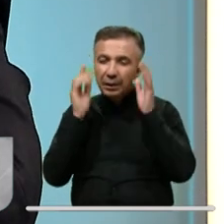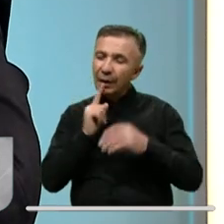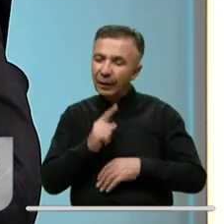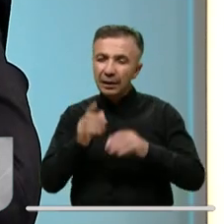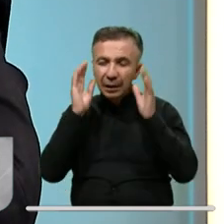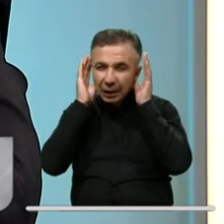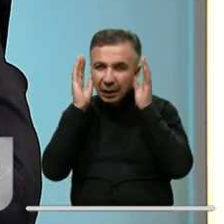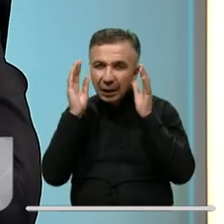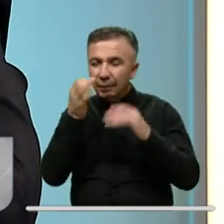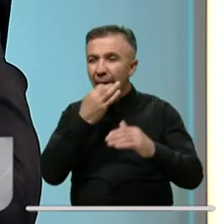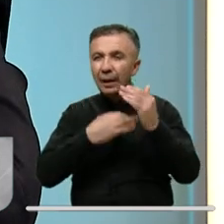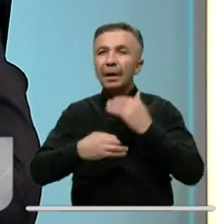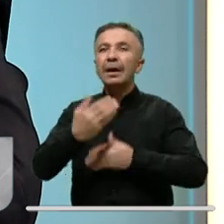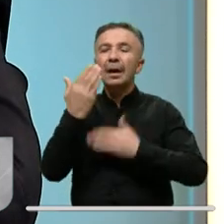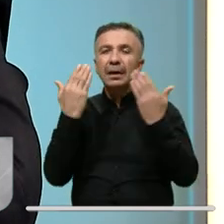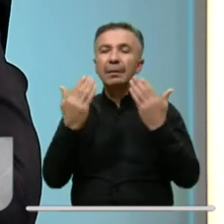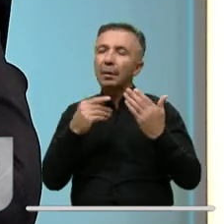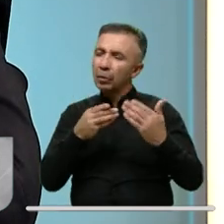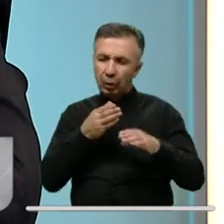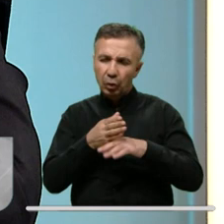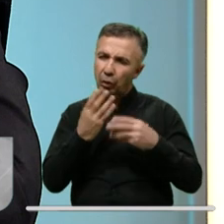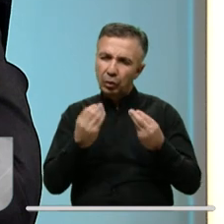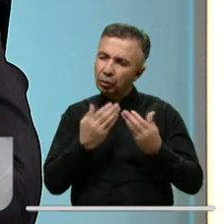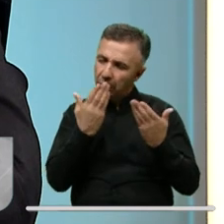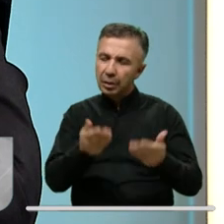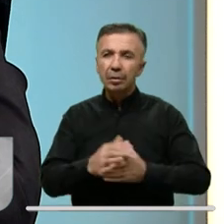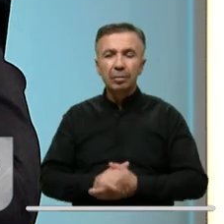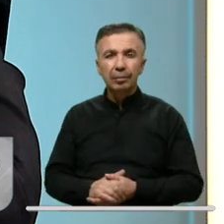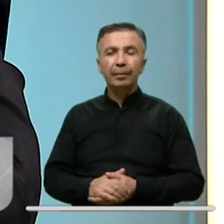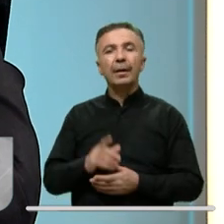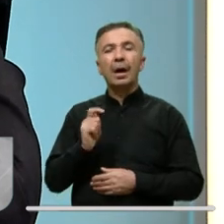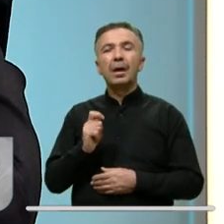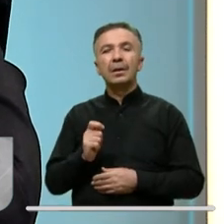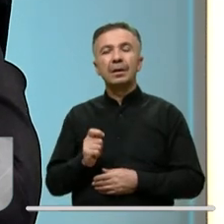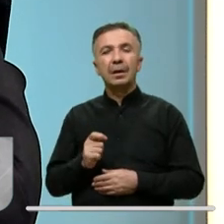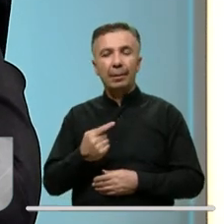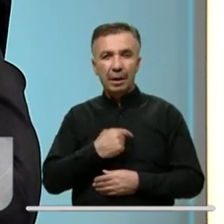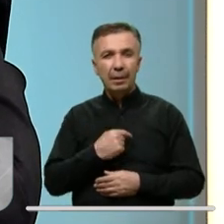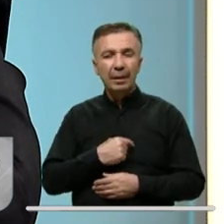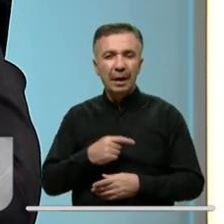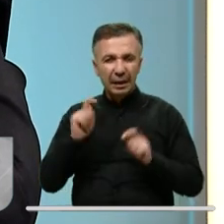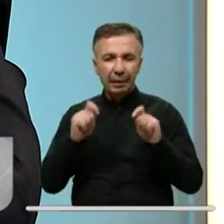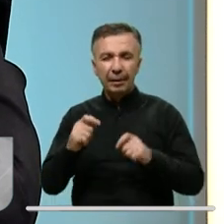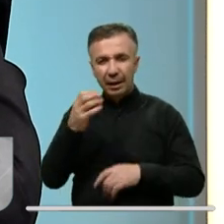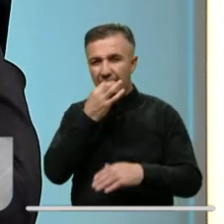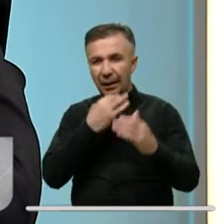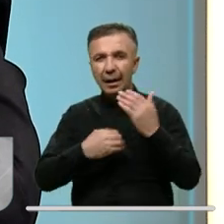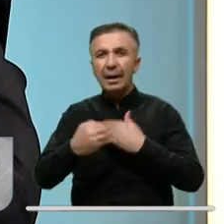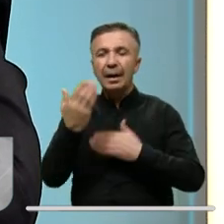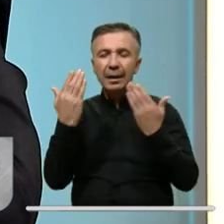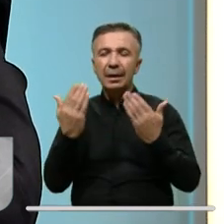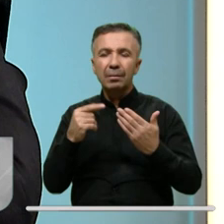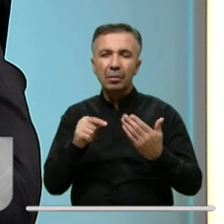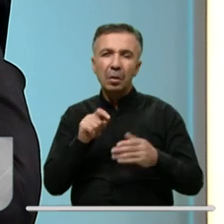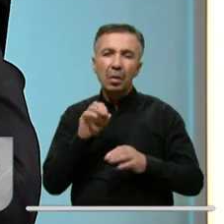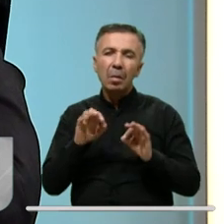kılmaya niyet etmek Bu da geçerlidir bu geçer Yani asıl niyet Kalple yapılan şeylerdir Dolayısıyla bunu